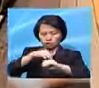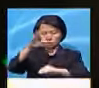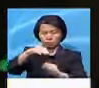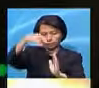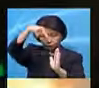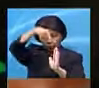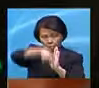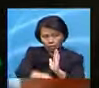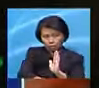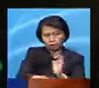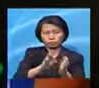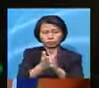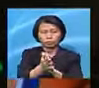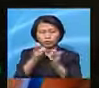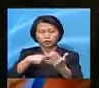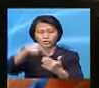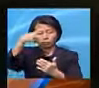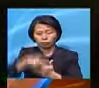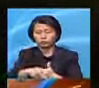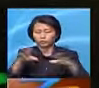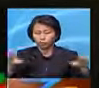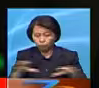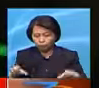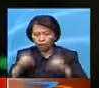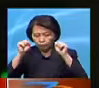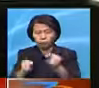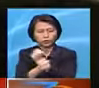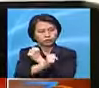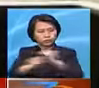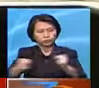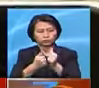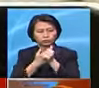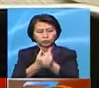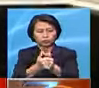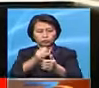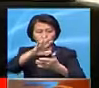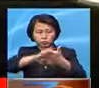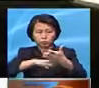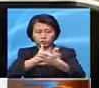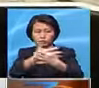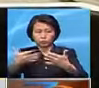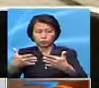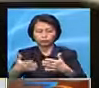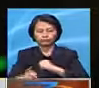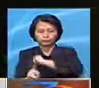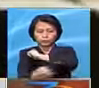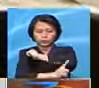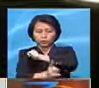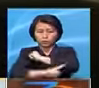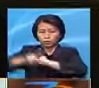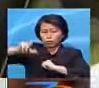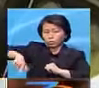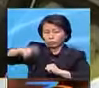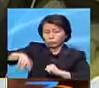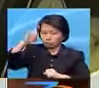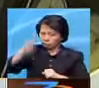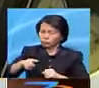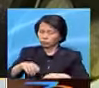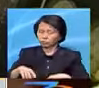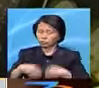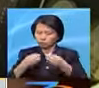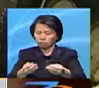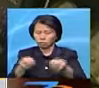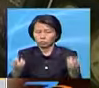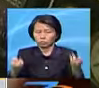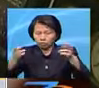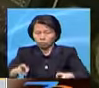terperinci supaya projek yang dilaksana dapat disiapkan mengikut jadual denda lewat juga harus dikenakan kepada